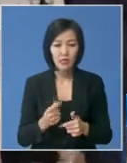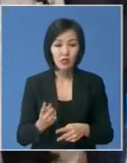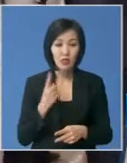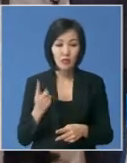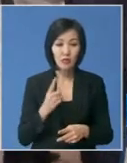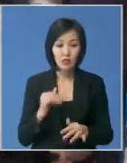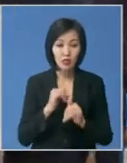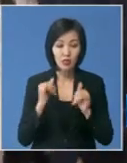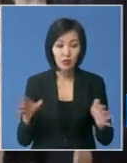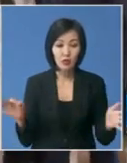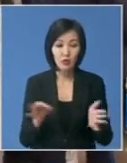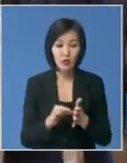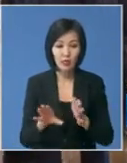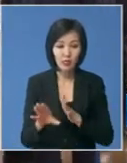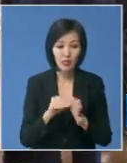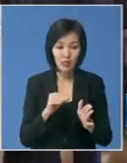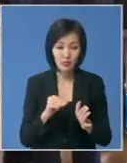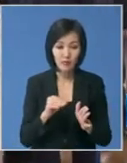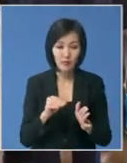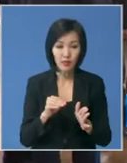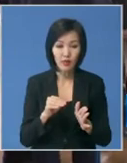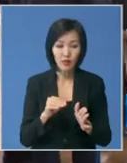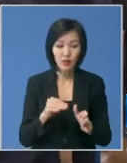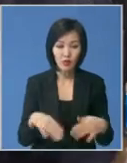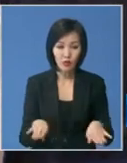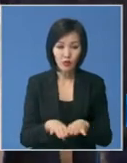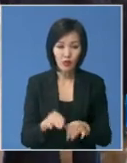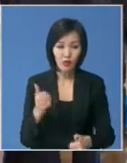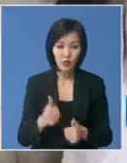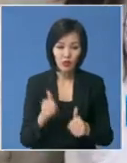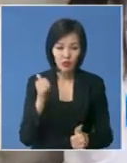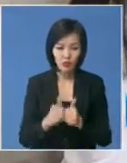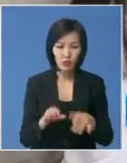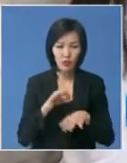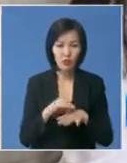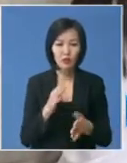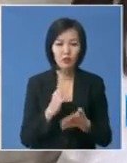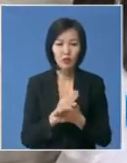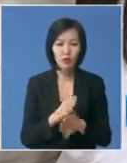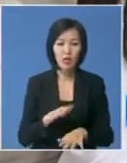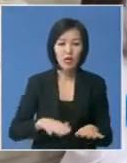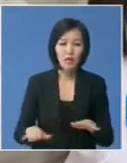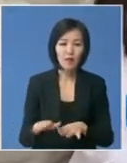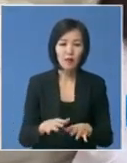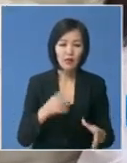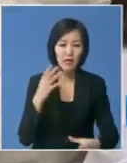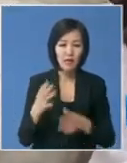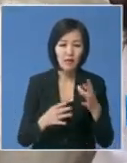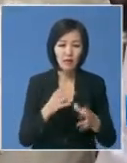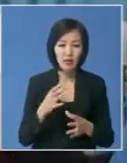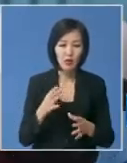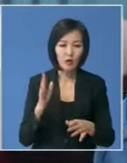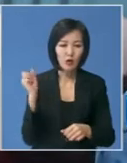шеберлігін шыңдау мақсатында, іріктеп алу мақсатында осындай жарыстар бізде үнемі өткізіліп тұрады. Бұл аймақтан әлемге есімі белгілі қол